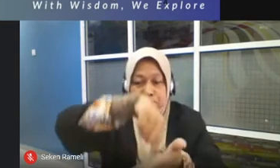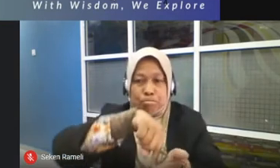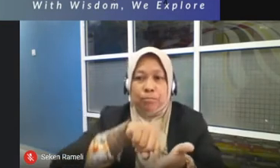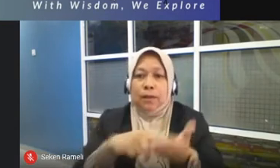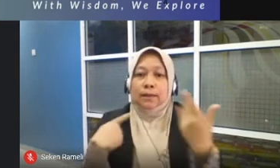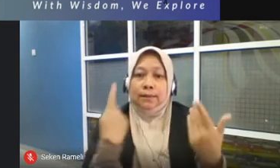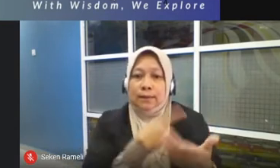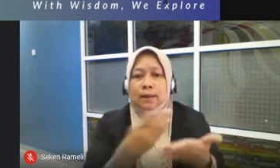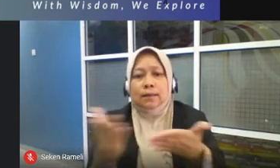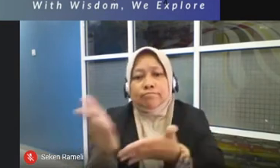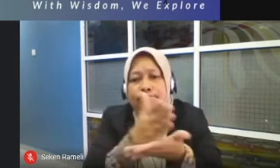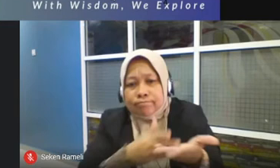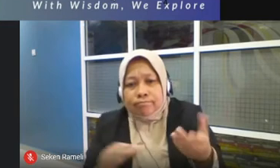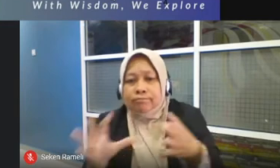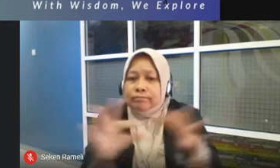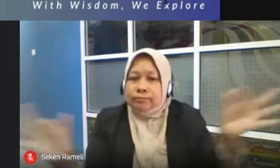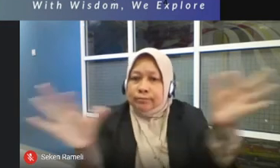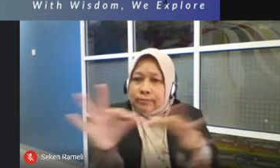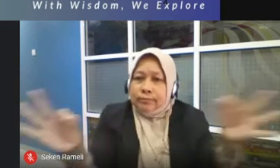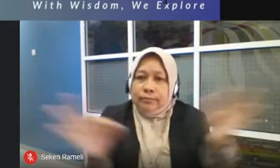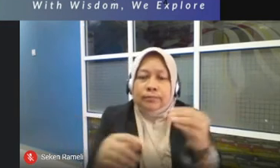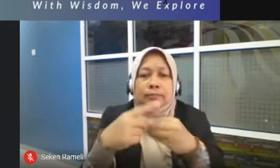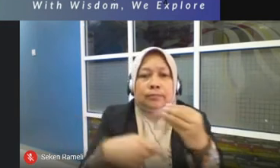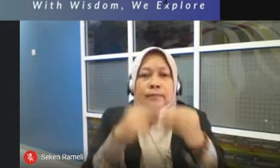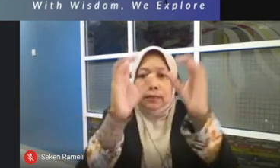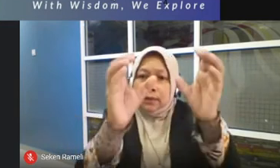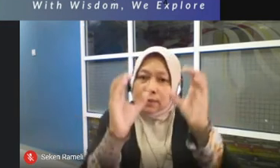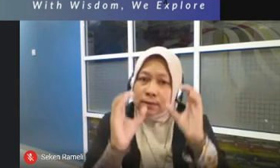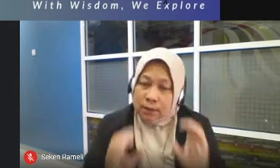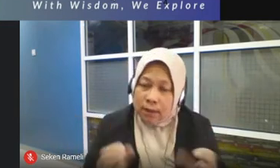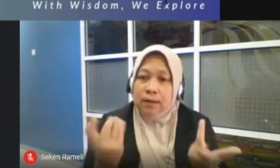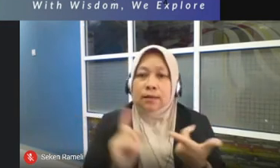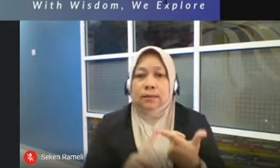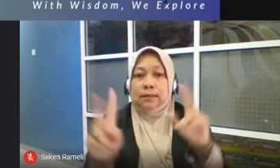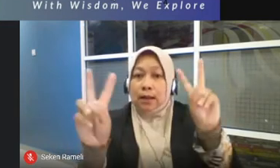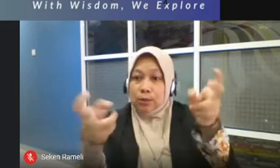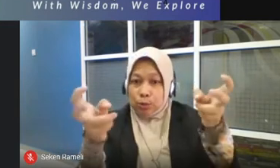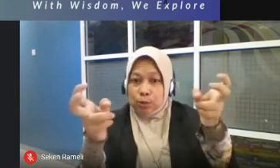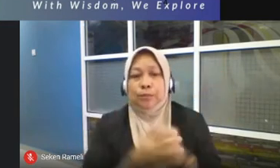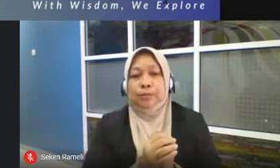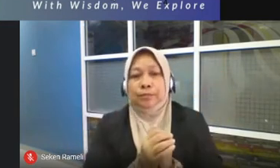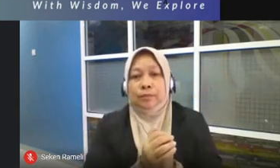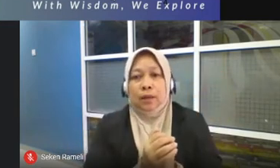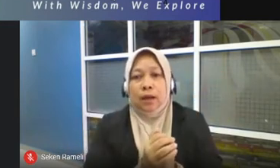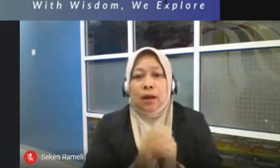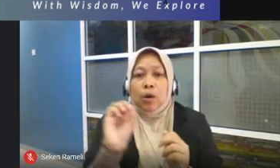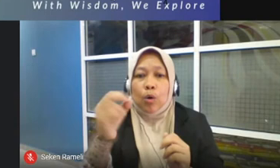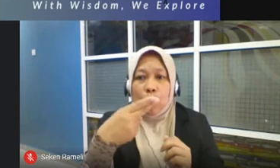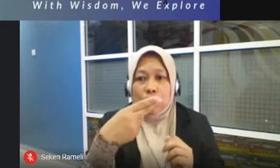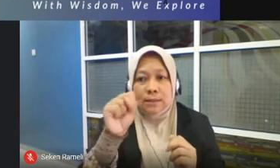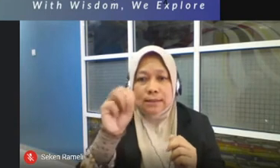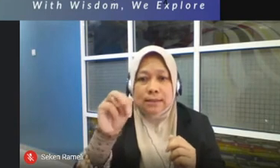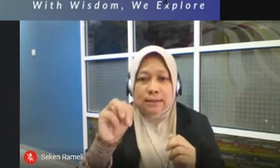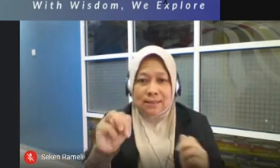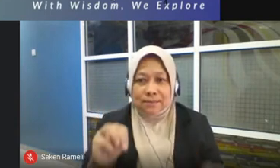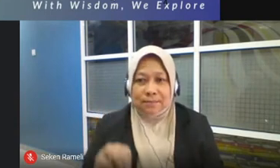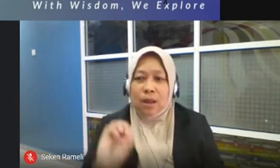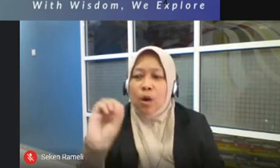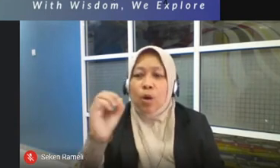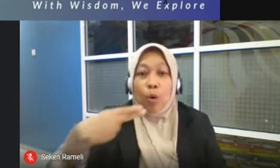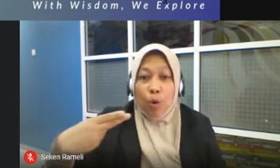cover beberapa tips, beberapa topik dalam Awesome Speaker. Nak sebut pun